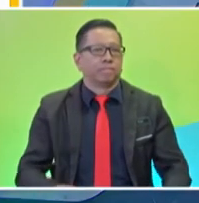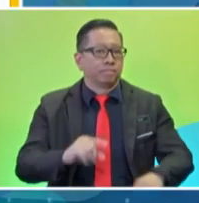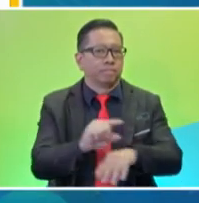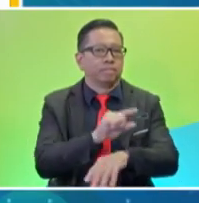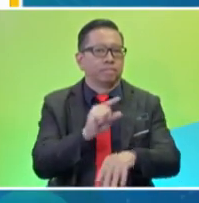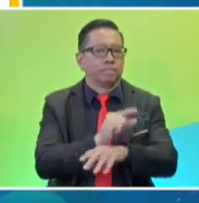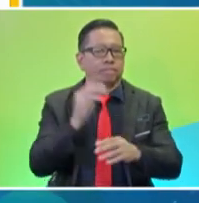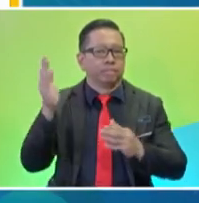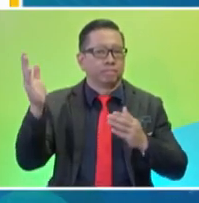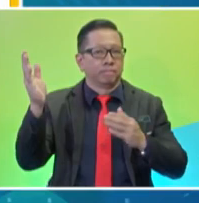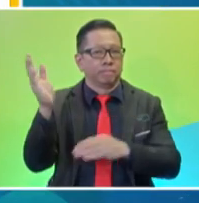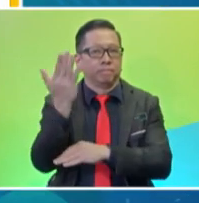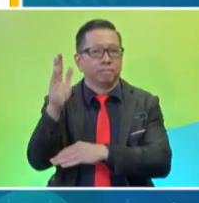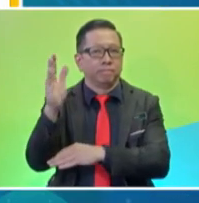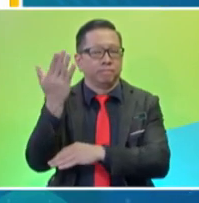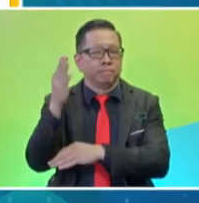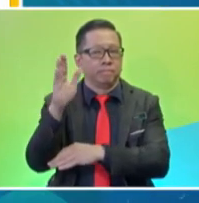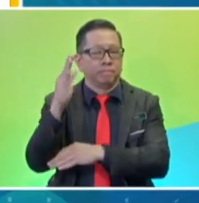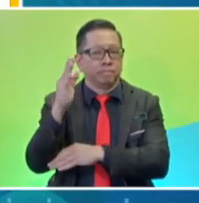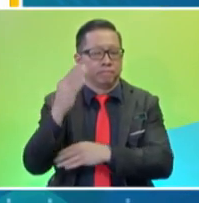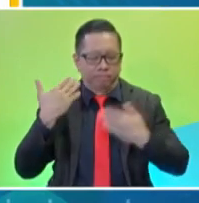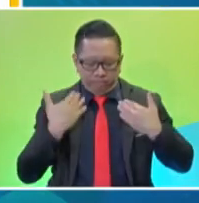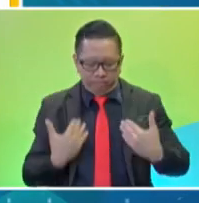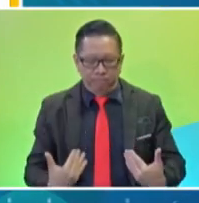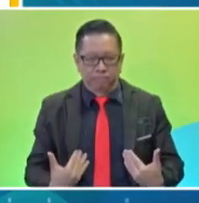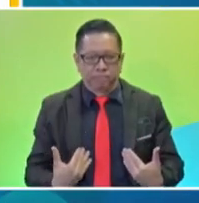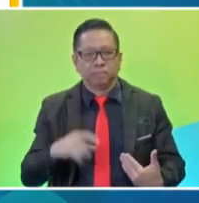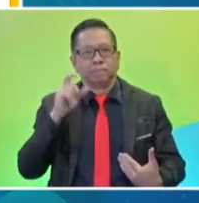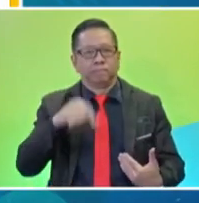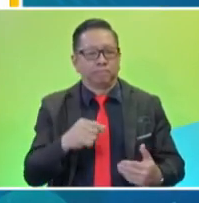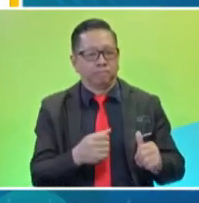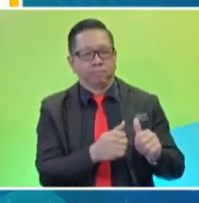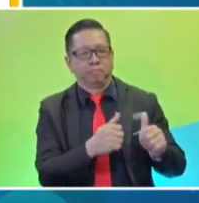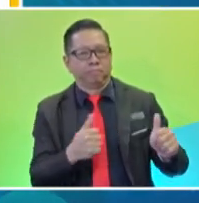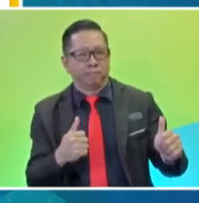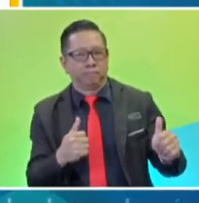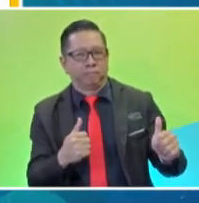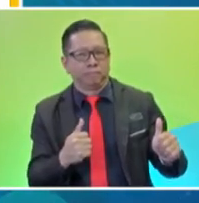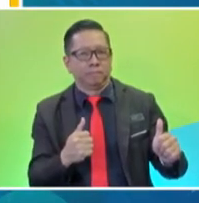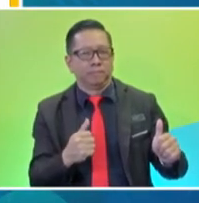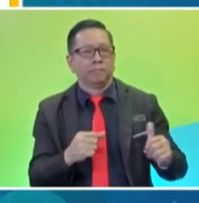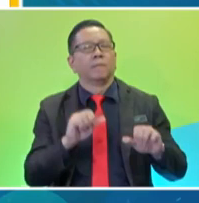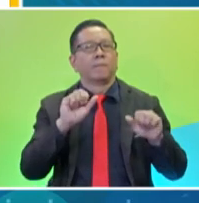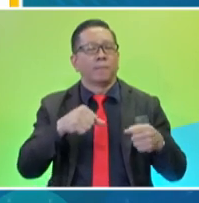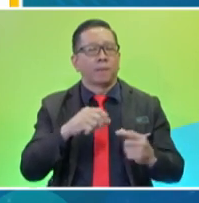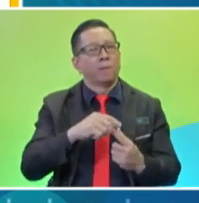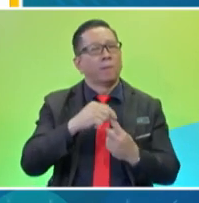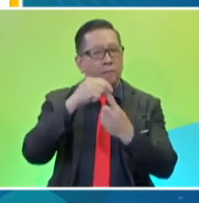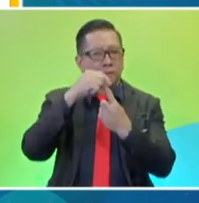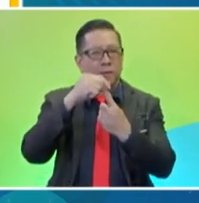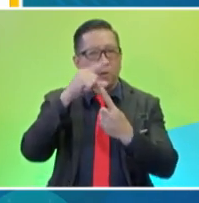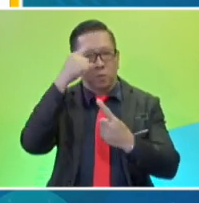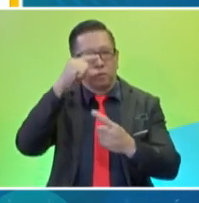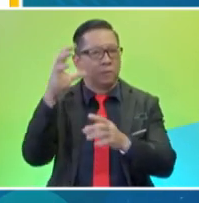Gemilang sebagai pakaian perlu dielakan kecuali semua sambutan bulan kemerdekaan dan jangan ke masa